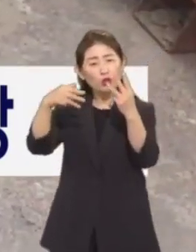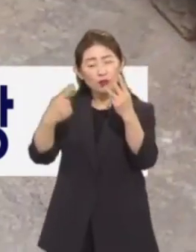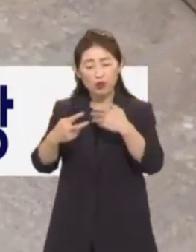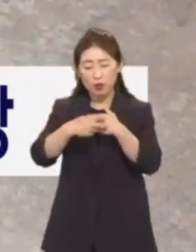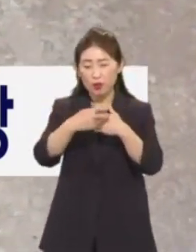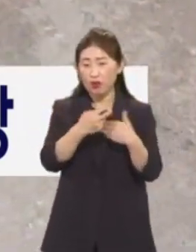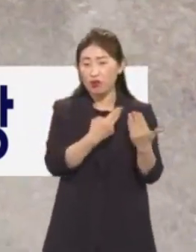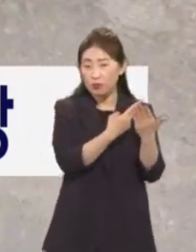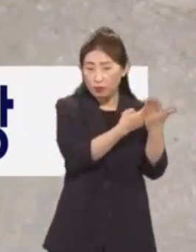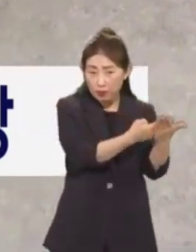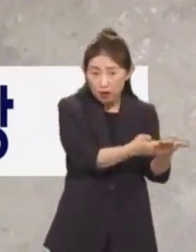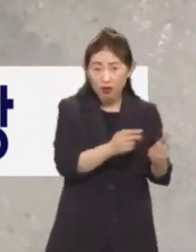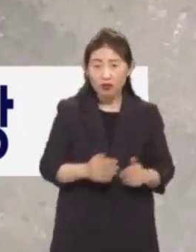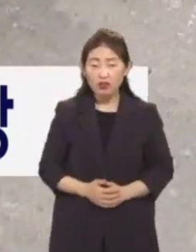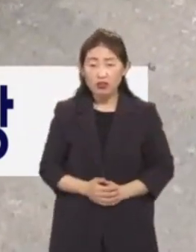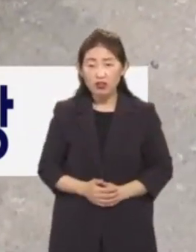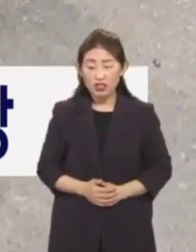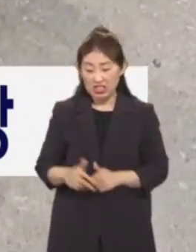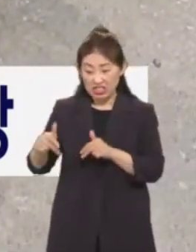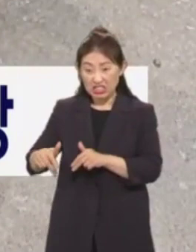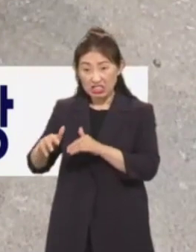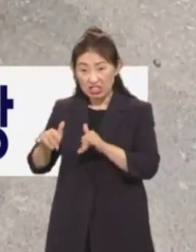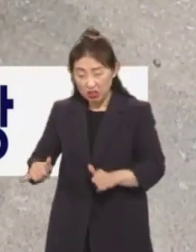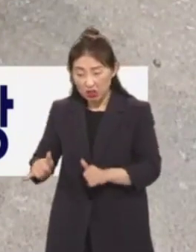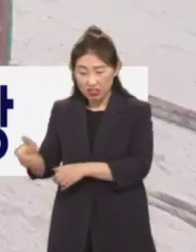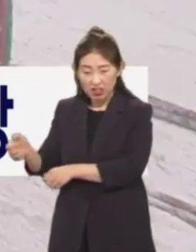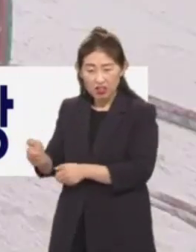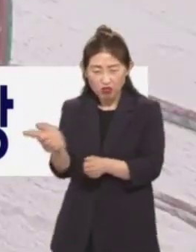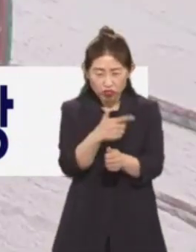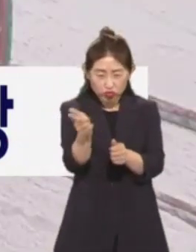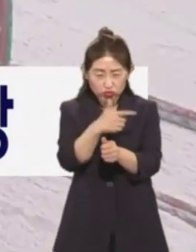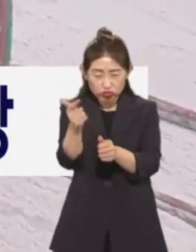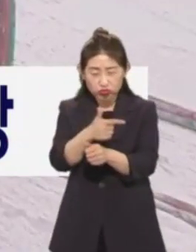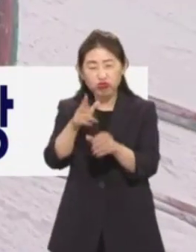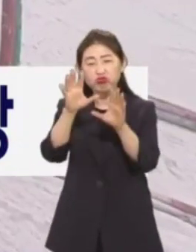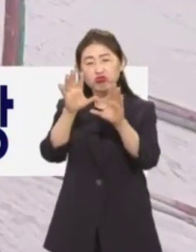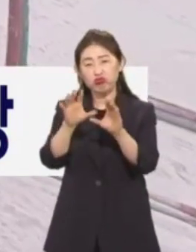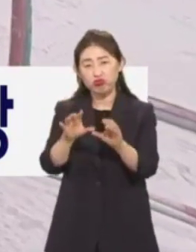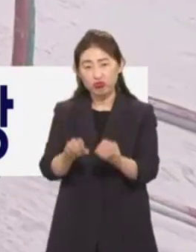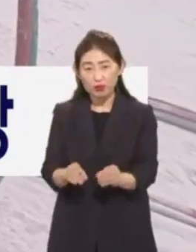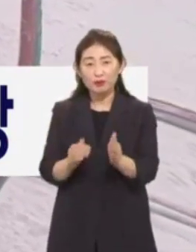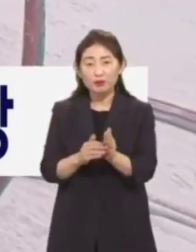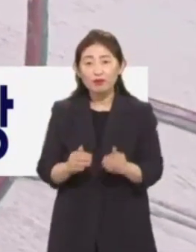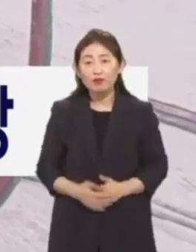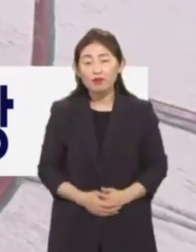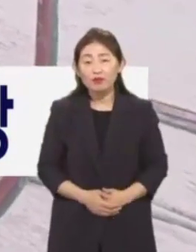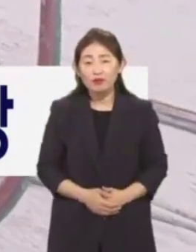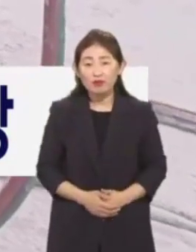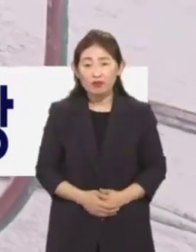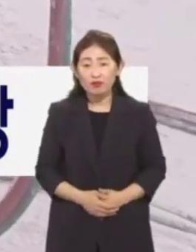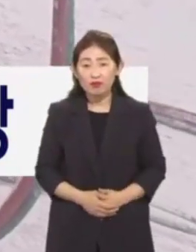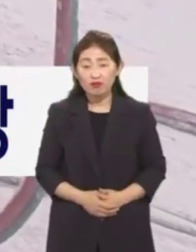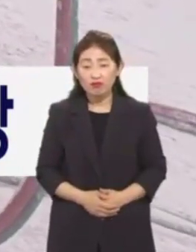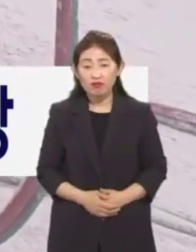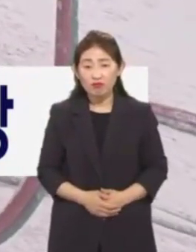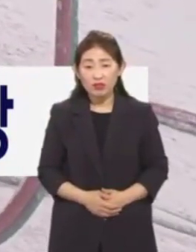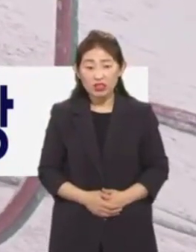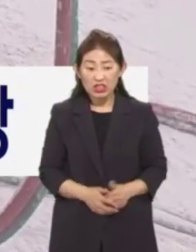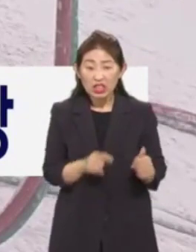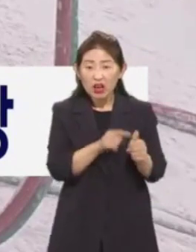병원으로 옮겨졌으며 주변에 있던 직원들이 자체 진화에 나서 불이 크게 번지지는 않았습니다. 경찰과